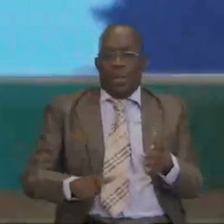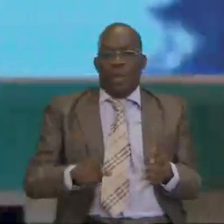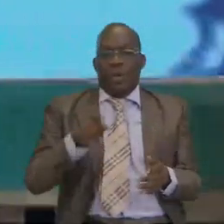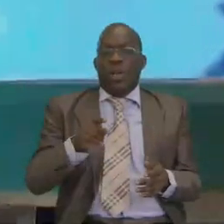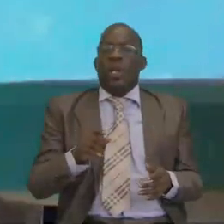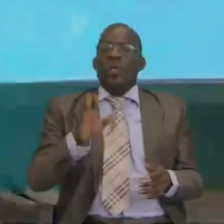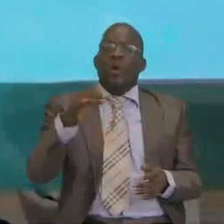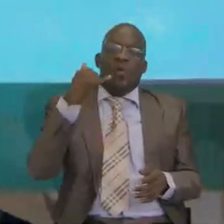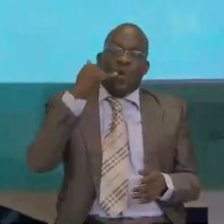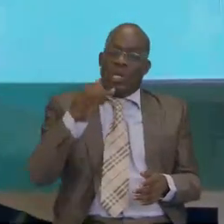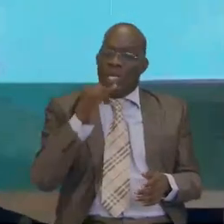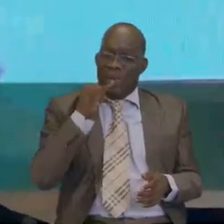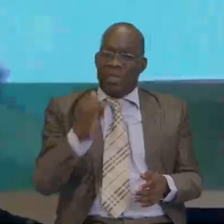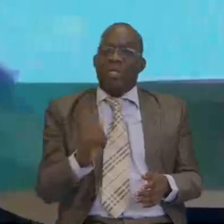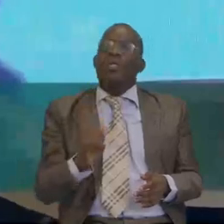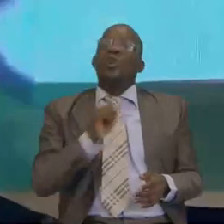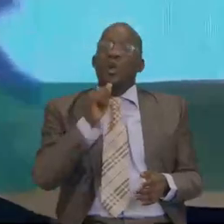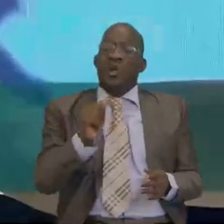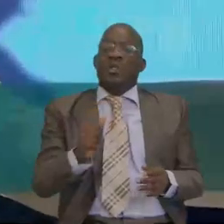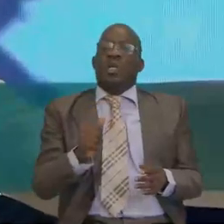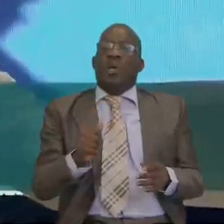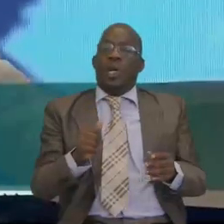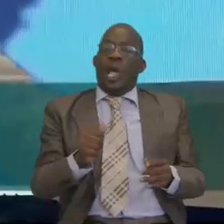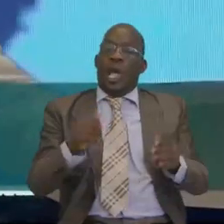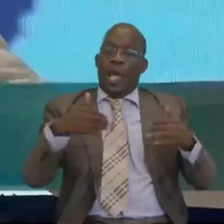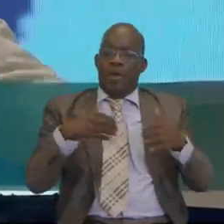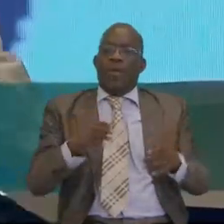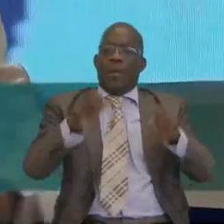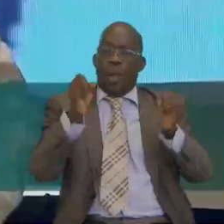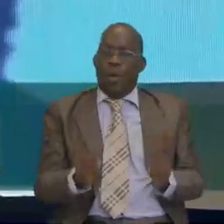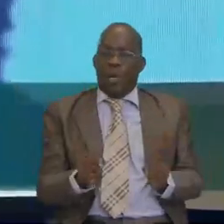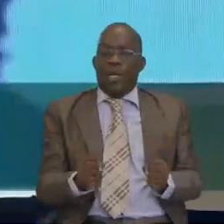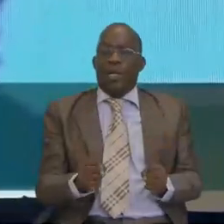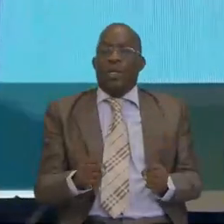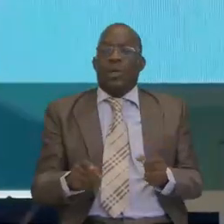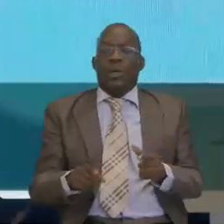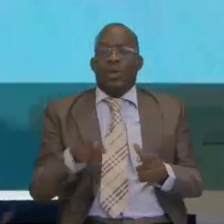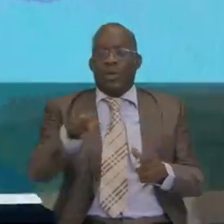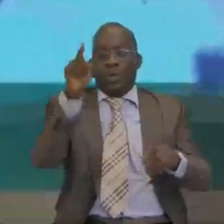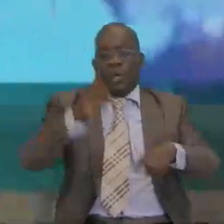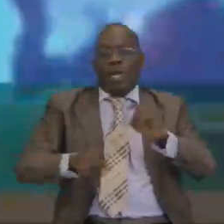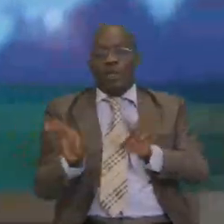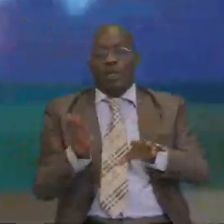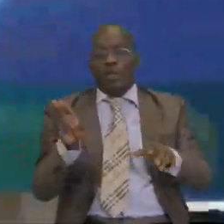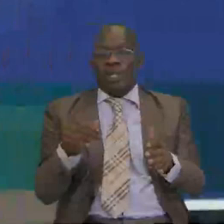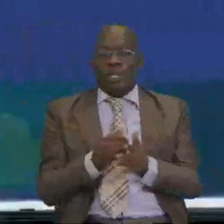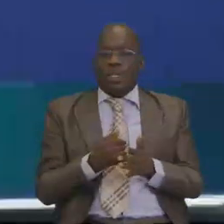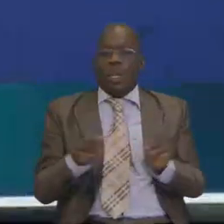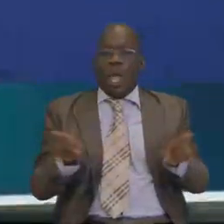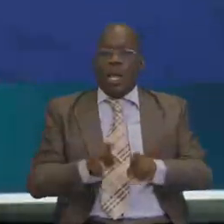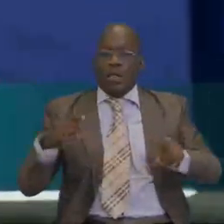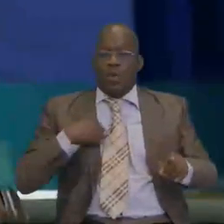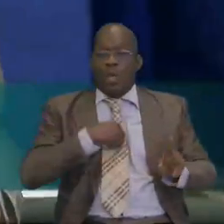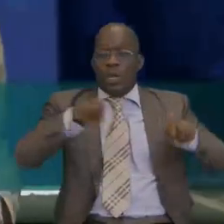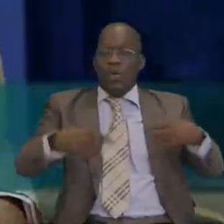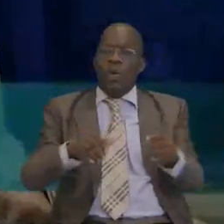pas sortir, tu ne peux pas sortir la lumière pour faire luire. Tu ne peux pas, il te faut la puissance. Comme nous